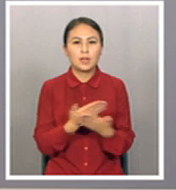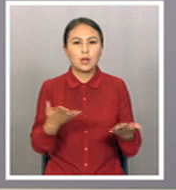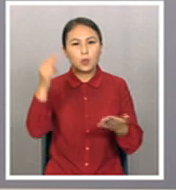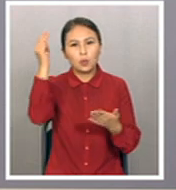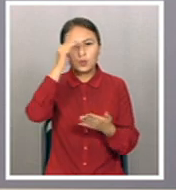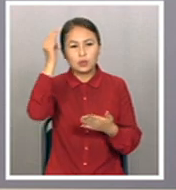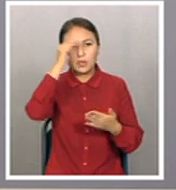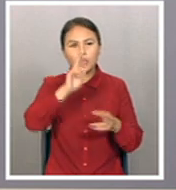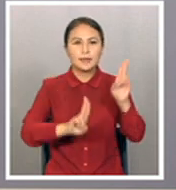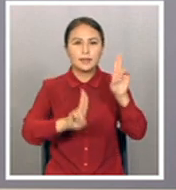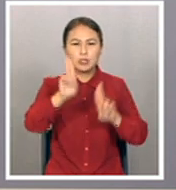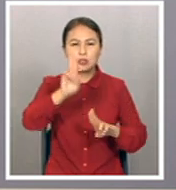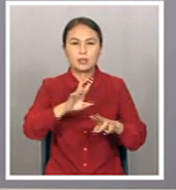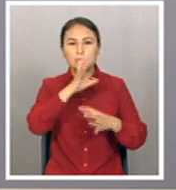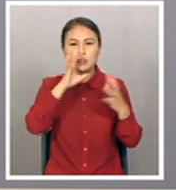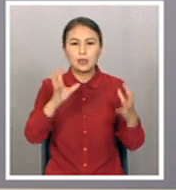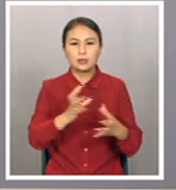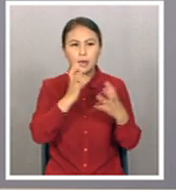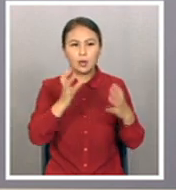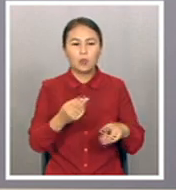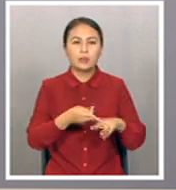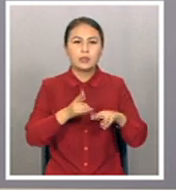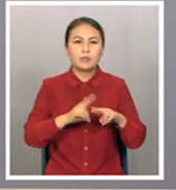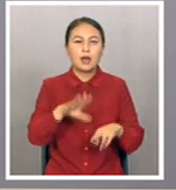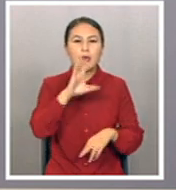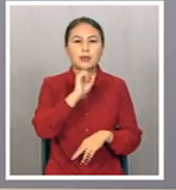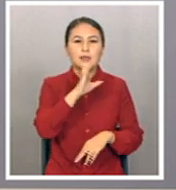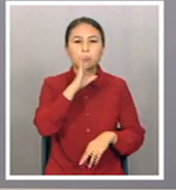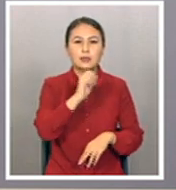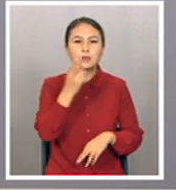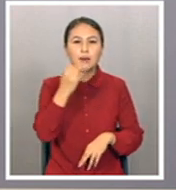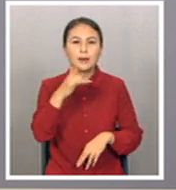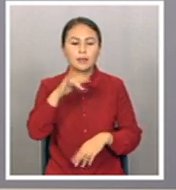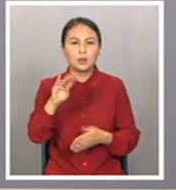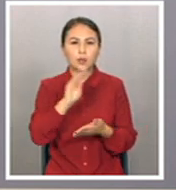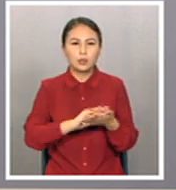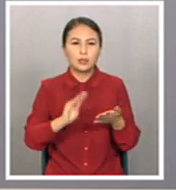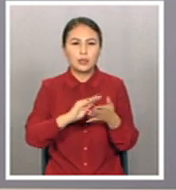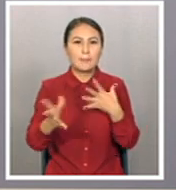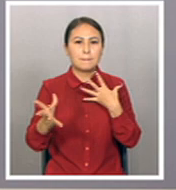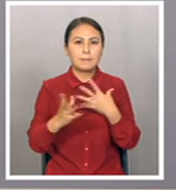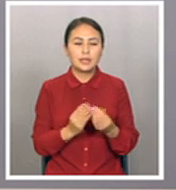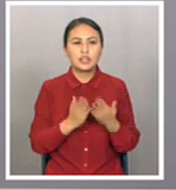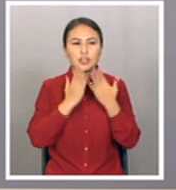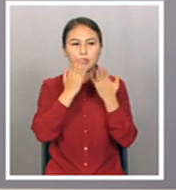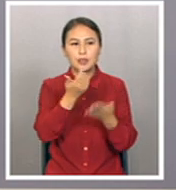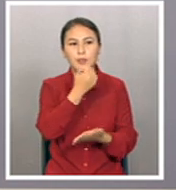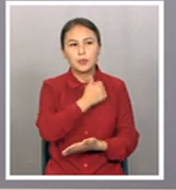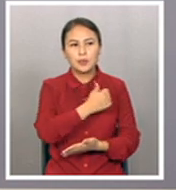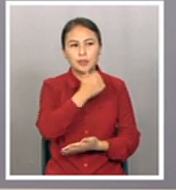осы ережелерді сақтай отырып, Асан Қайғының өлеңін бірге жаттап көрейік.